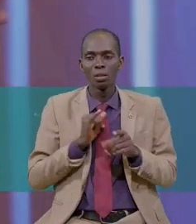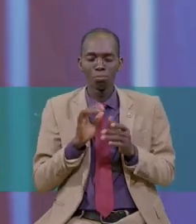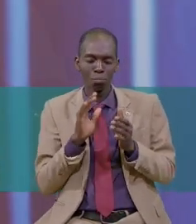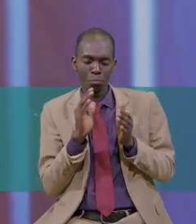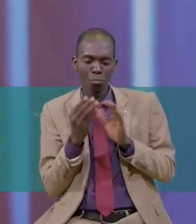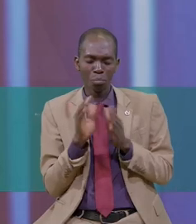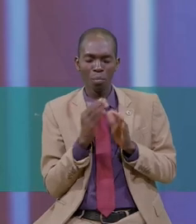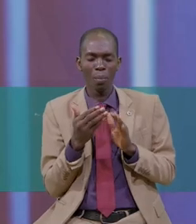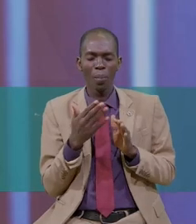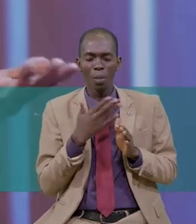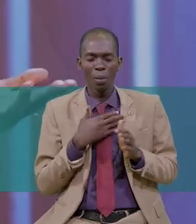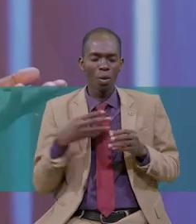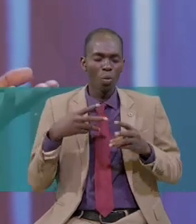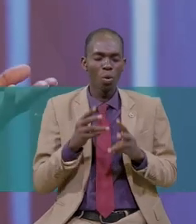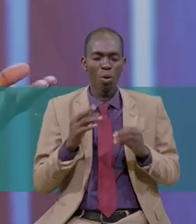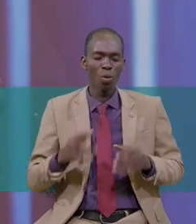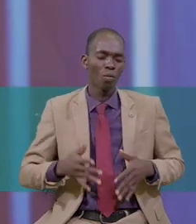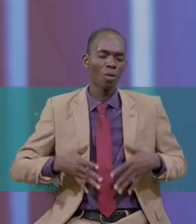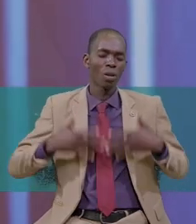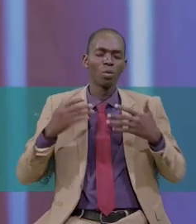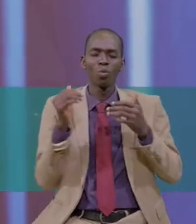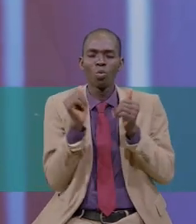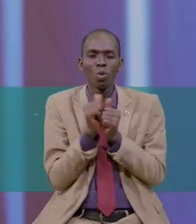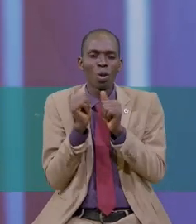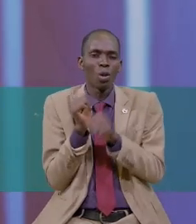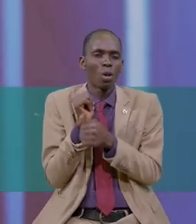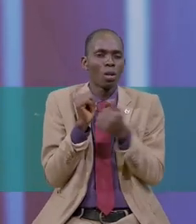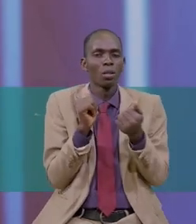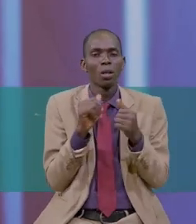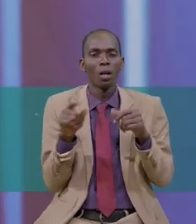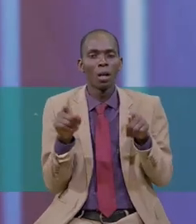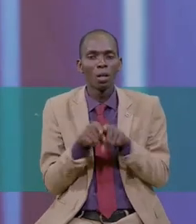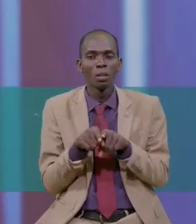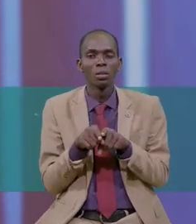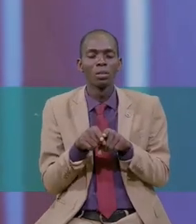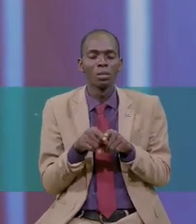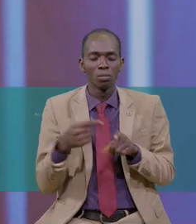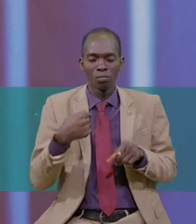compare ma morale à eux, ça, je vais bien. Quand je compare